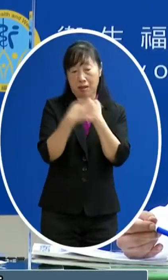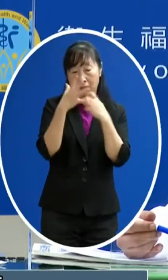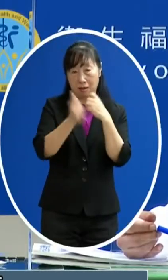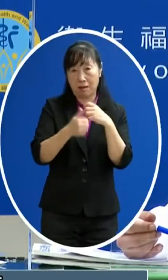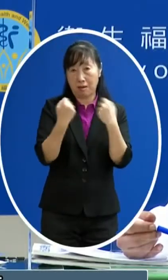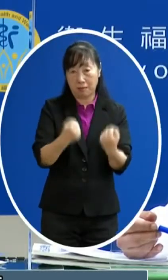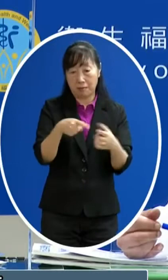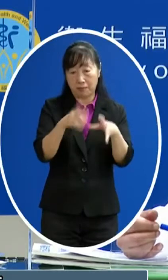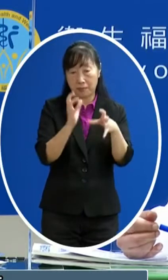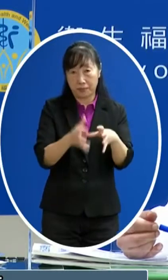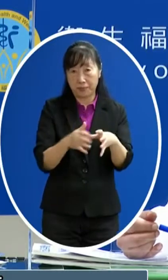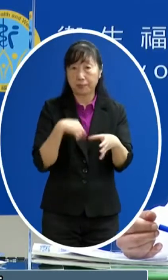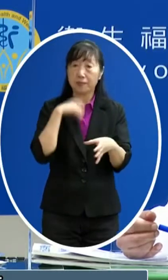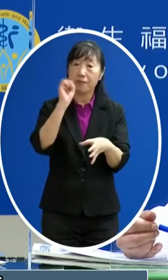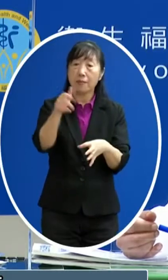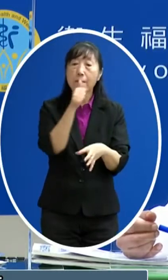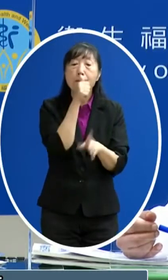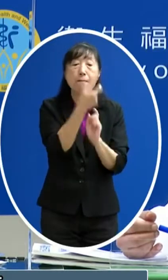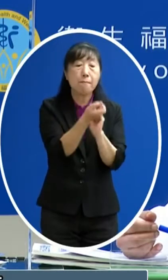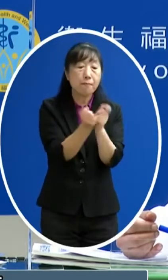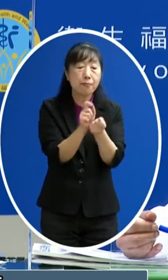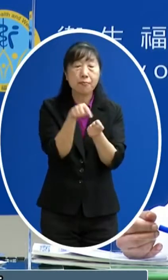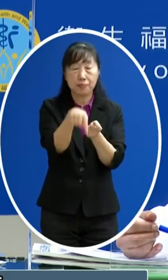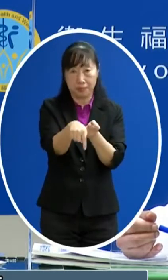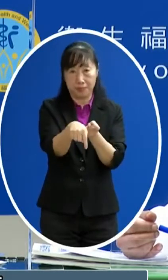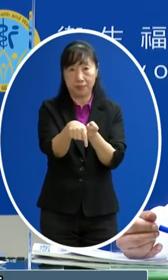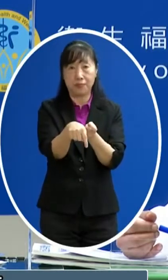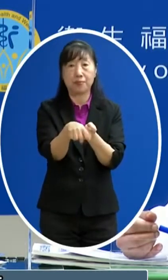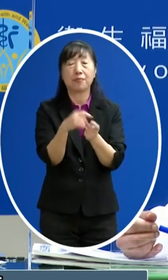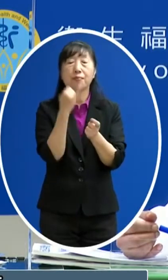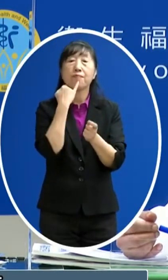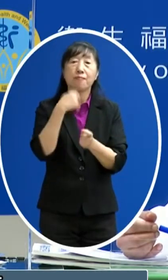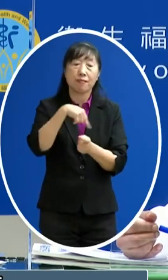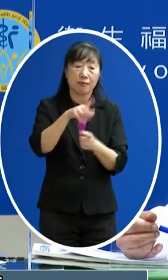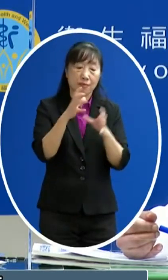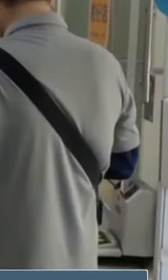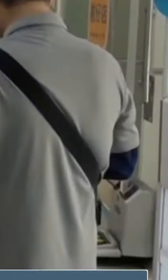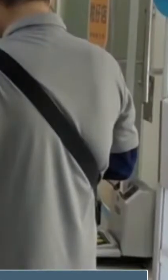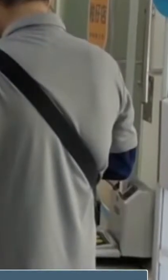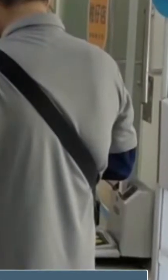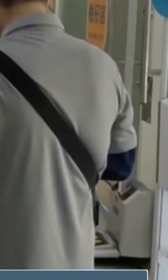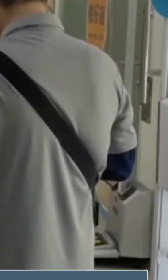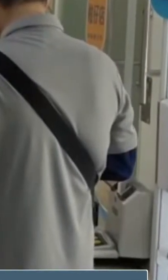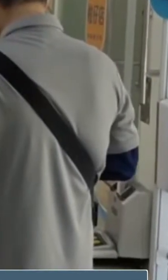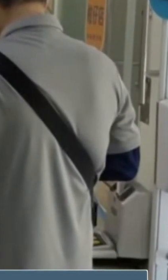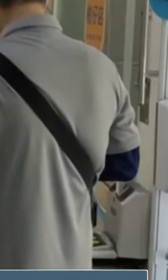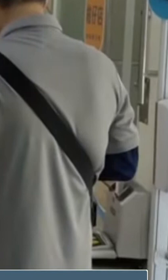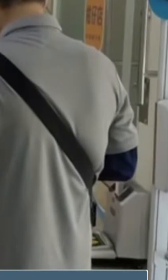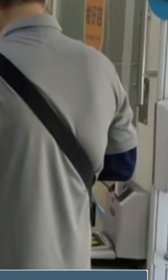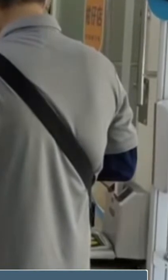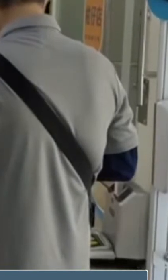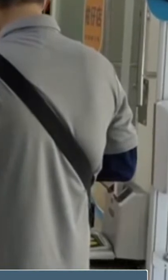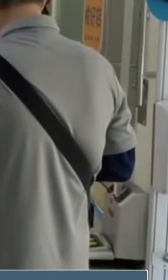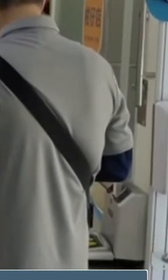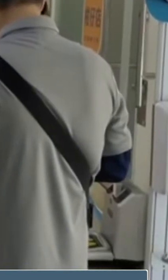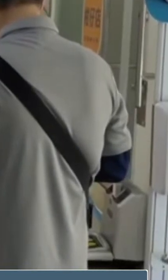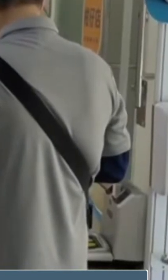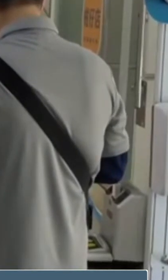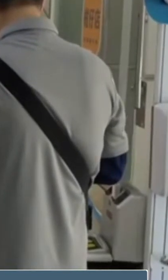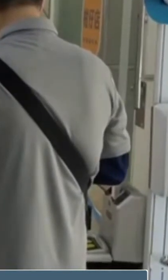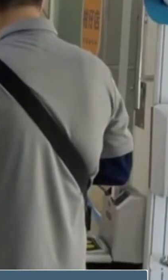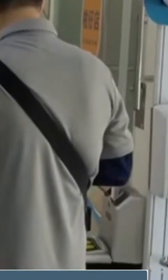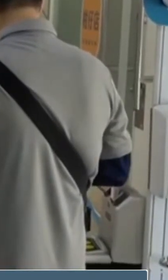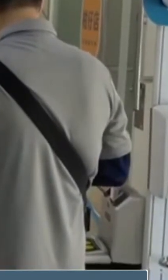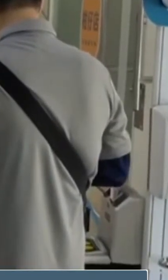站，让附近住在附近的这个民众可以去施打。在6月15号之后，也会开放这个